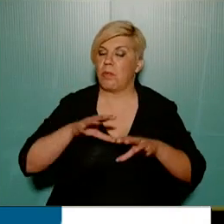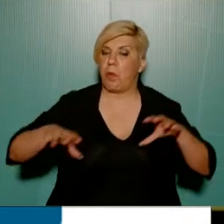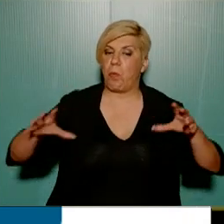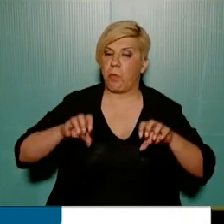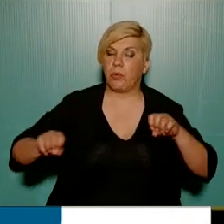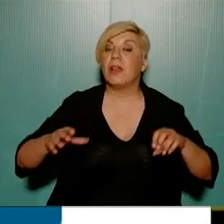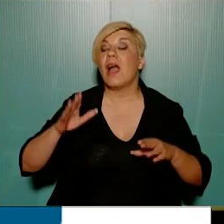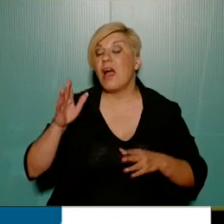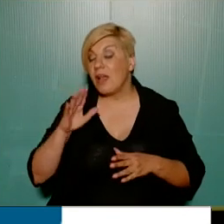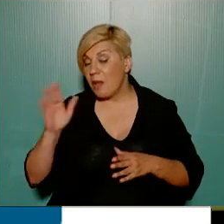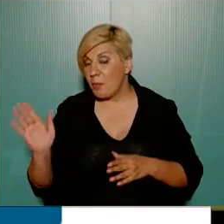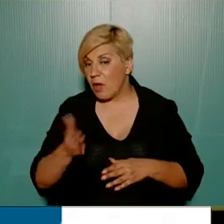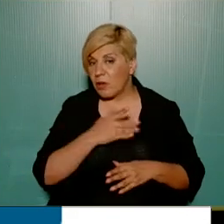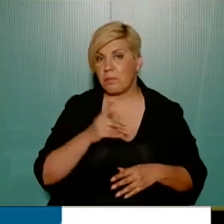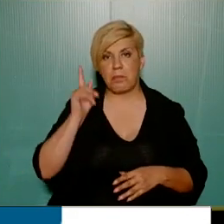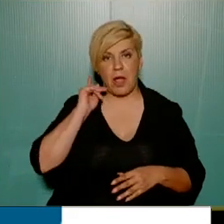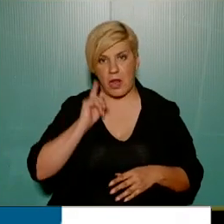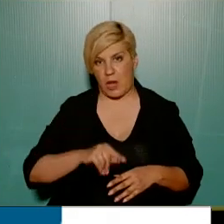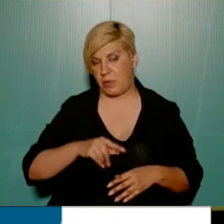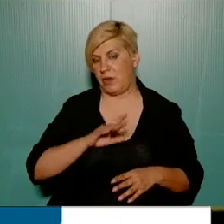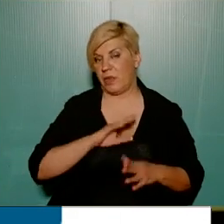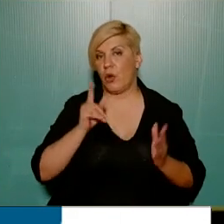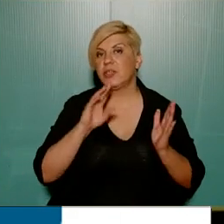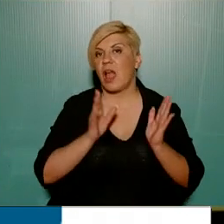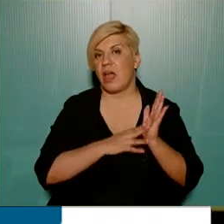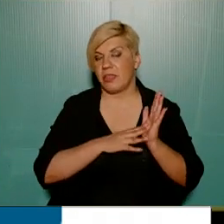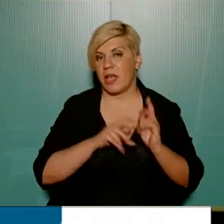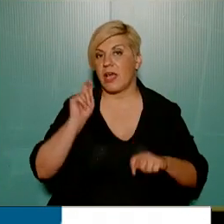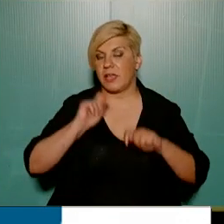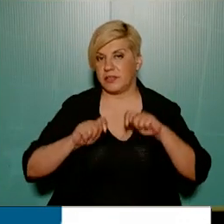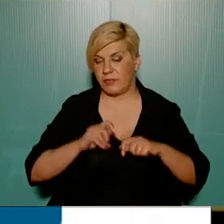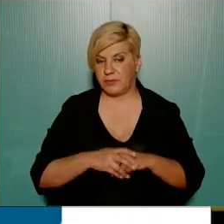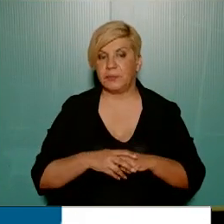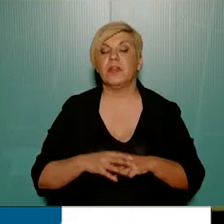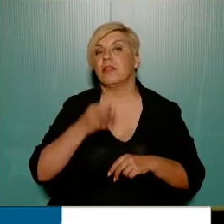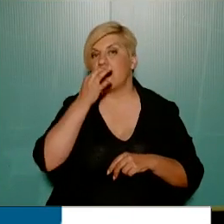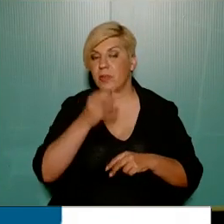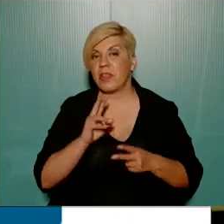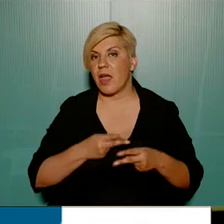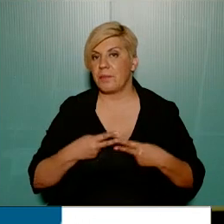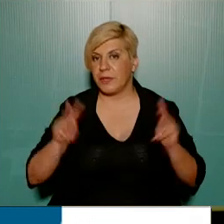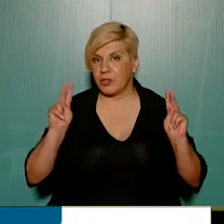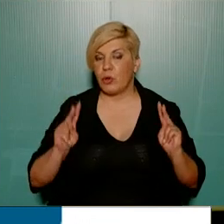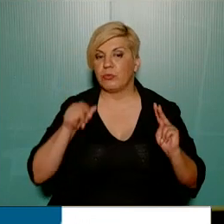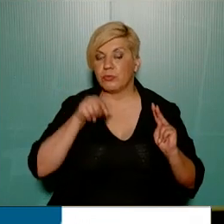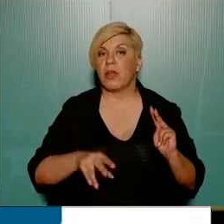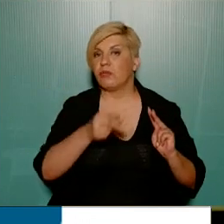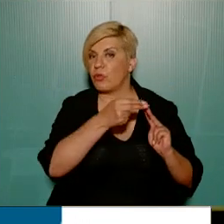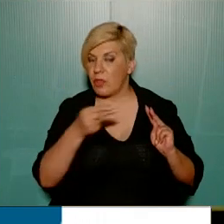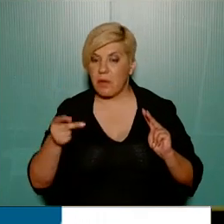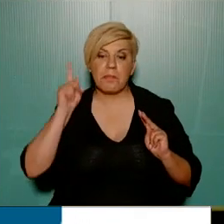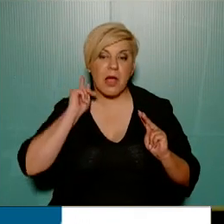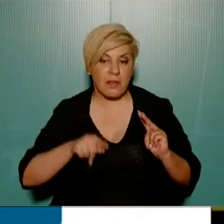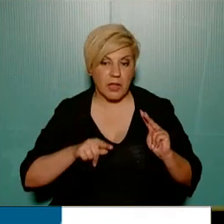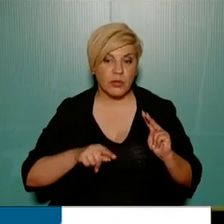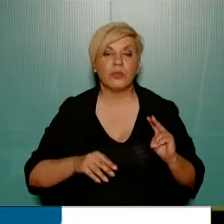απομακρύνουν όπου υπάρχουν τις παράνομες και αυθαίρετες κατασκευές. Τονίσαμε πως δεν θα επιτρέψουμε τη διόνυση του φαινομένου της